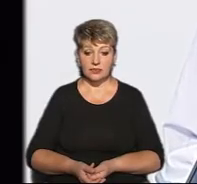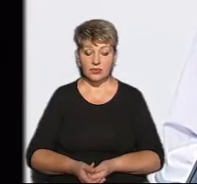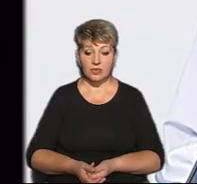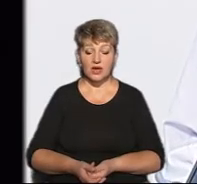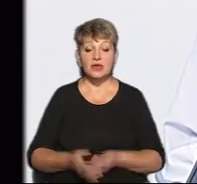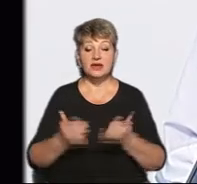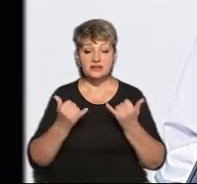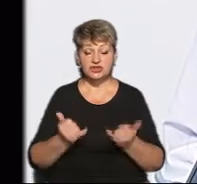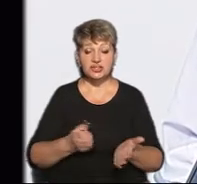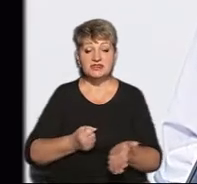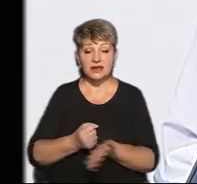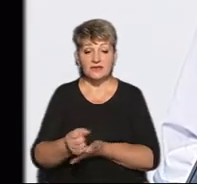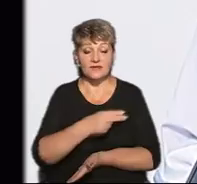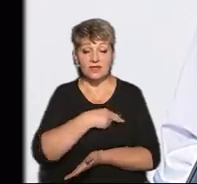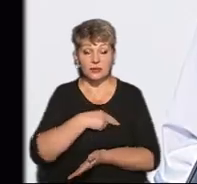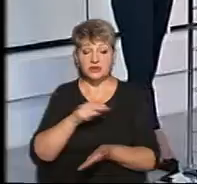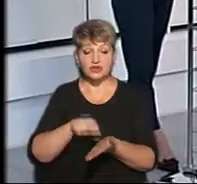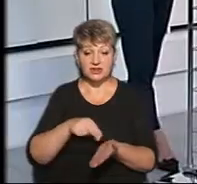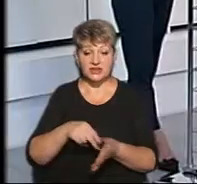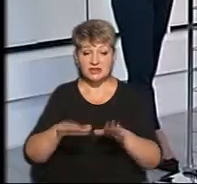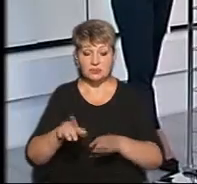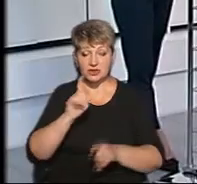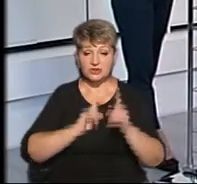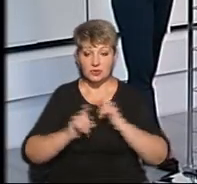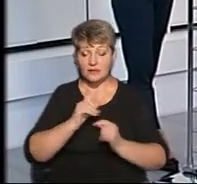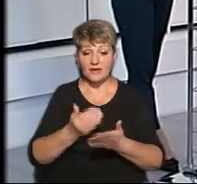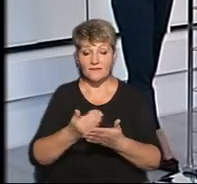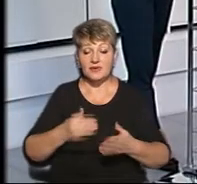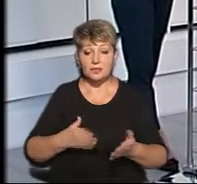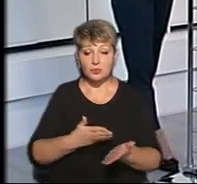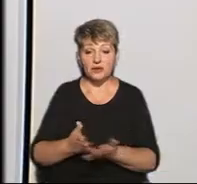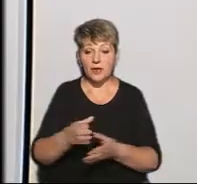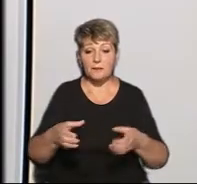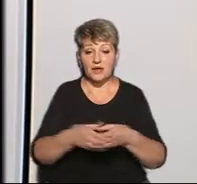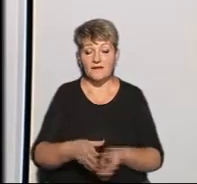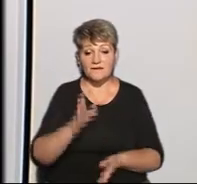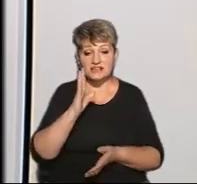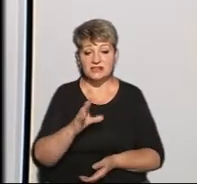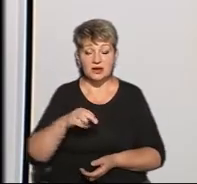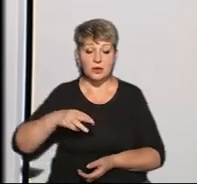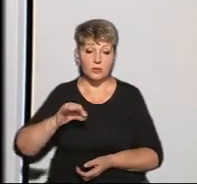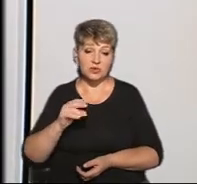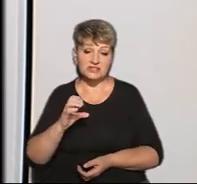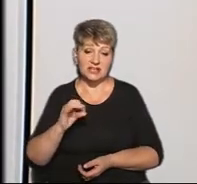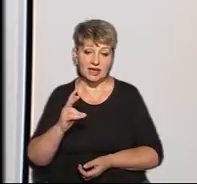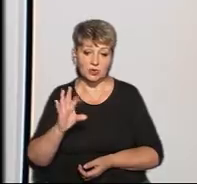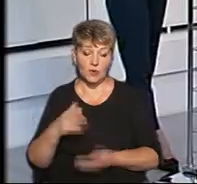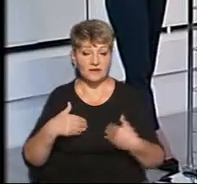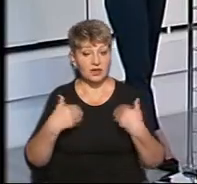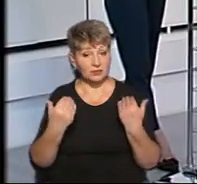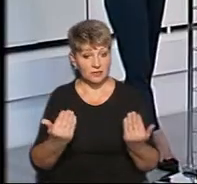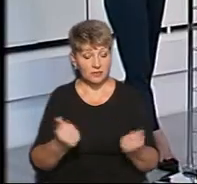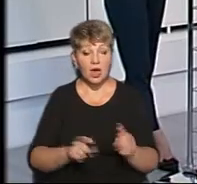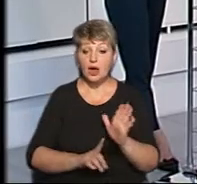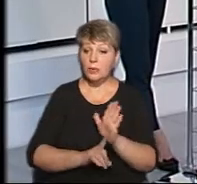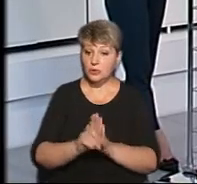У студії кандидат у депутати Черкаської міської ради від політичної партії «Слуга народу» Василь Мойсієнко. Вітаю вас. Добрий день. Пане